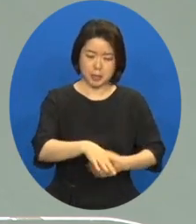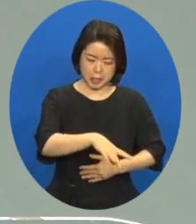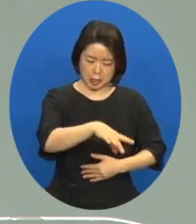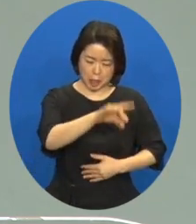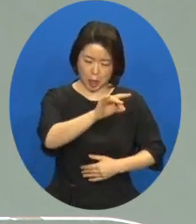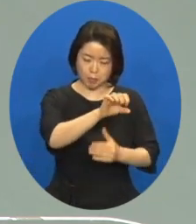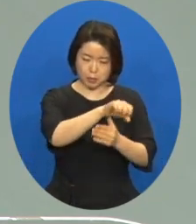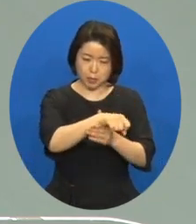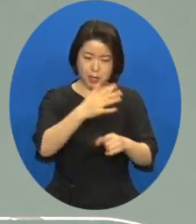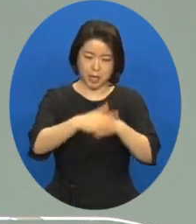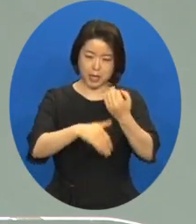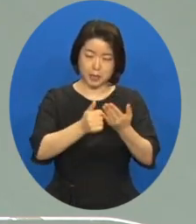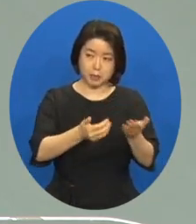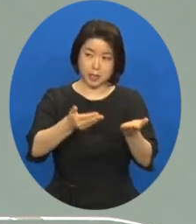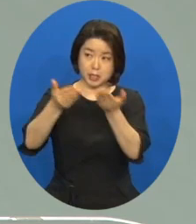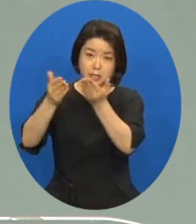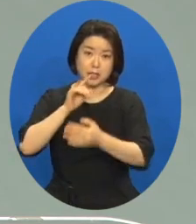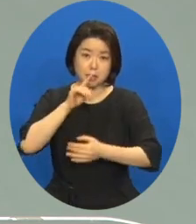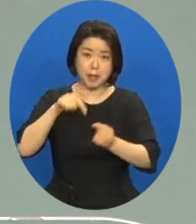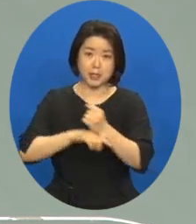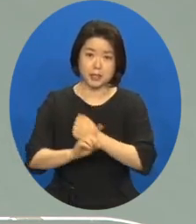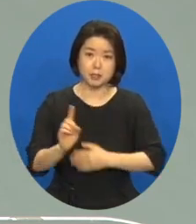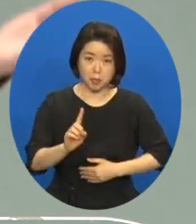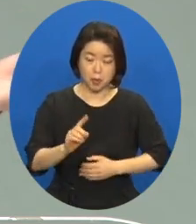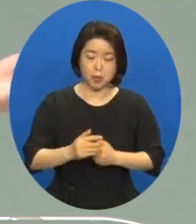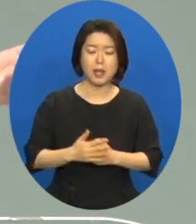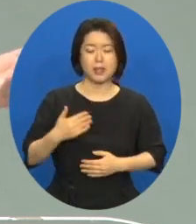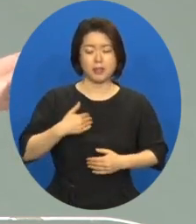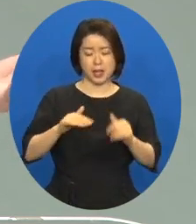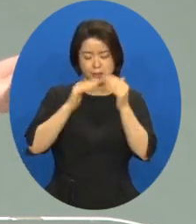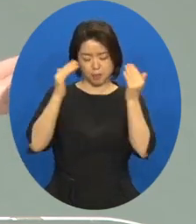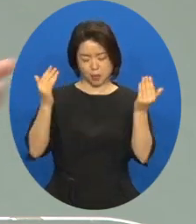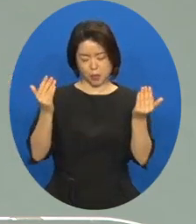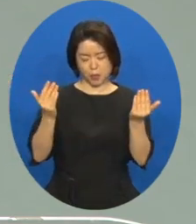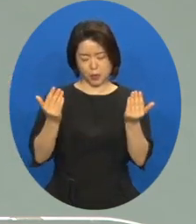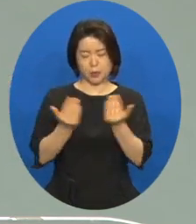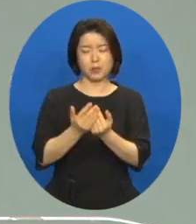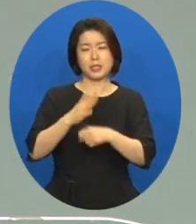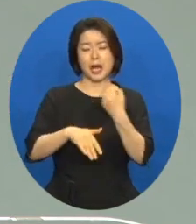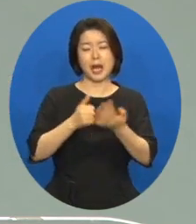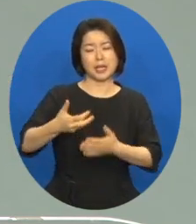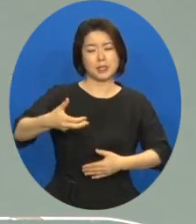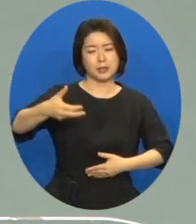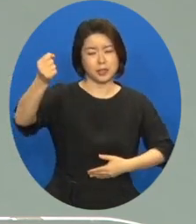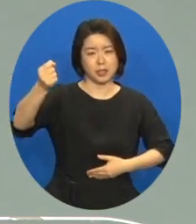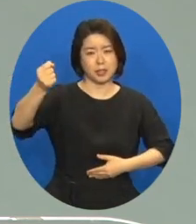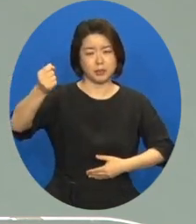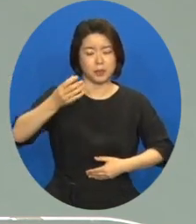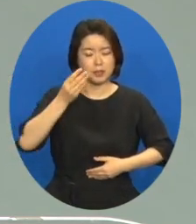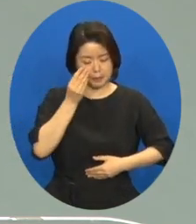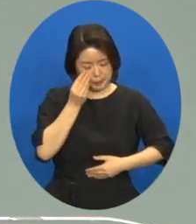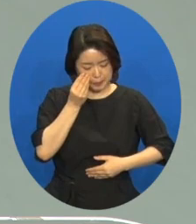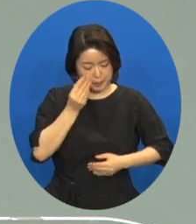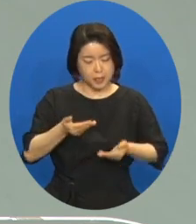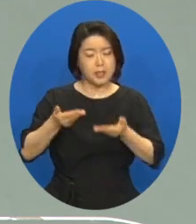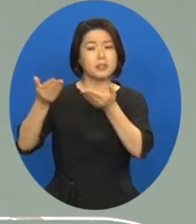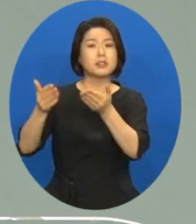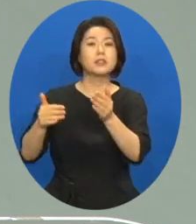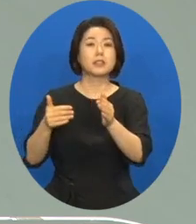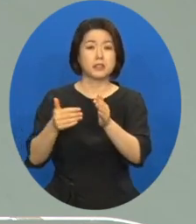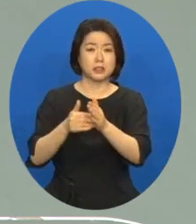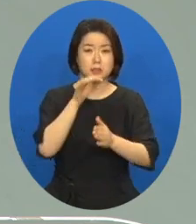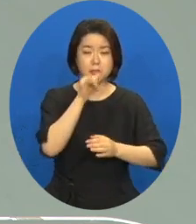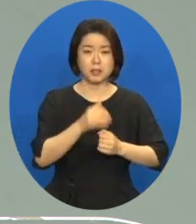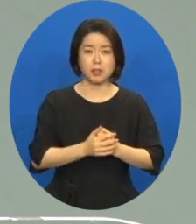하나님께 드린다는 말은 나의 모든 것이 다 하나님의 것입니다. 그런 의미입니다. 그러니까 하나님은 이 일을